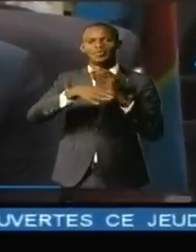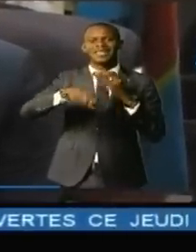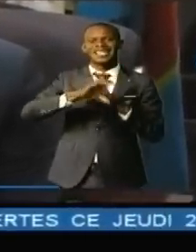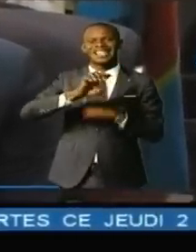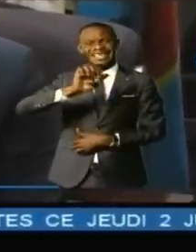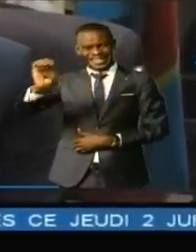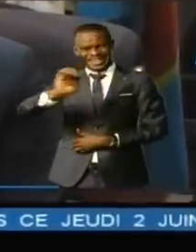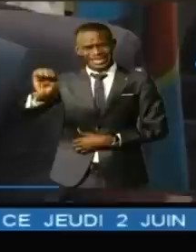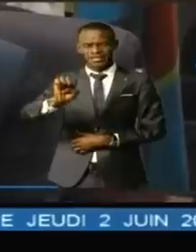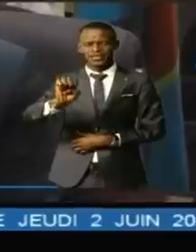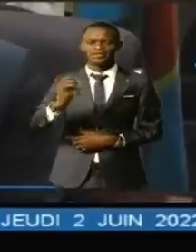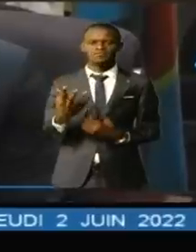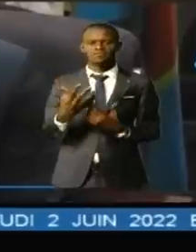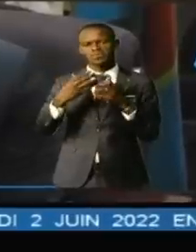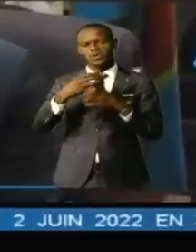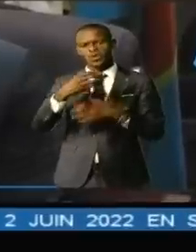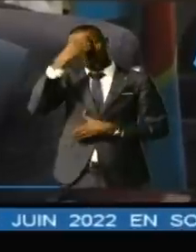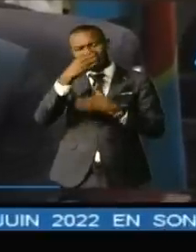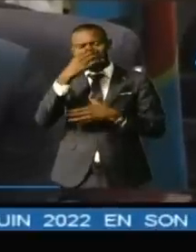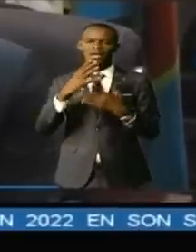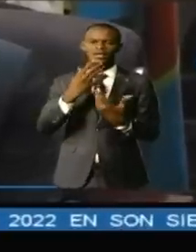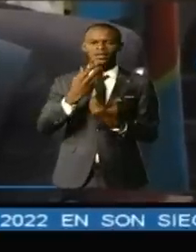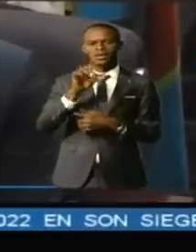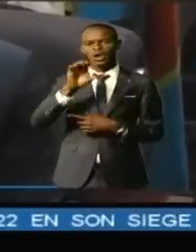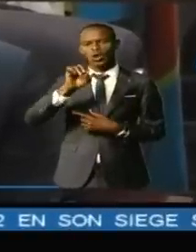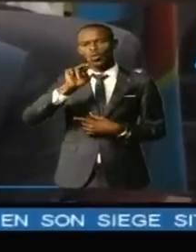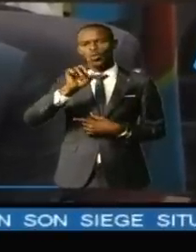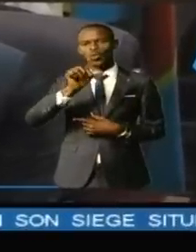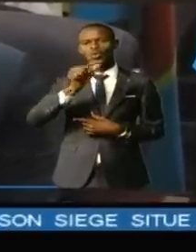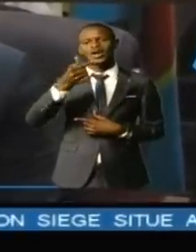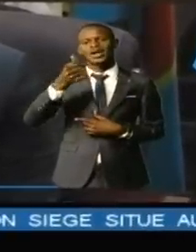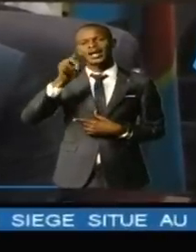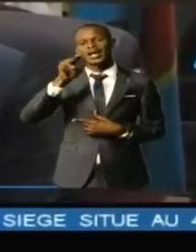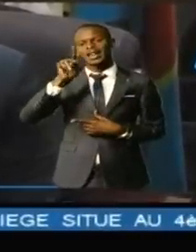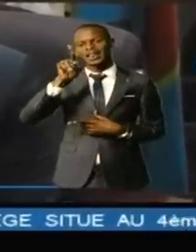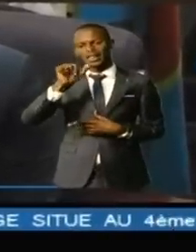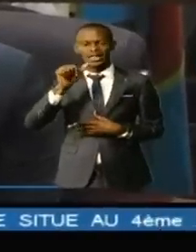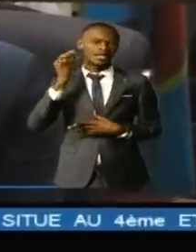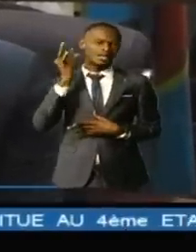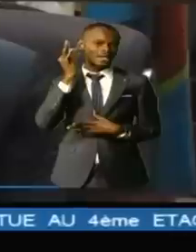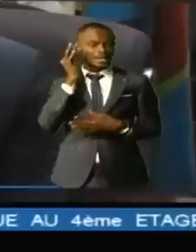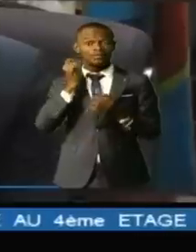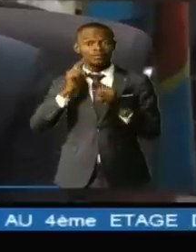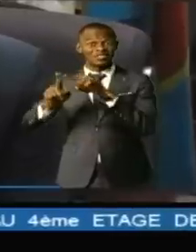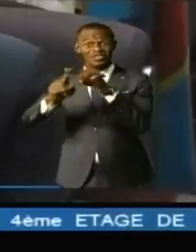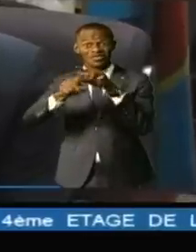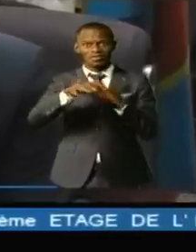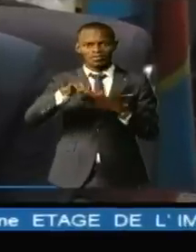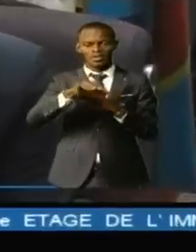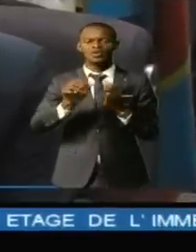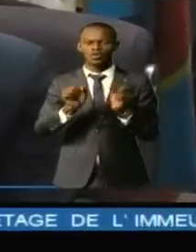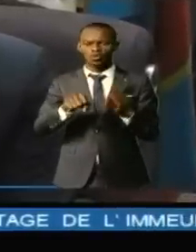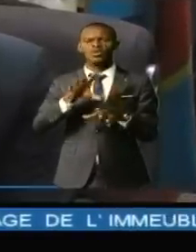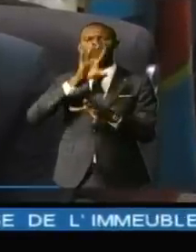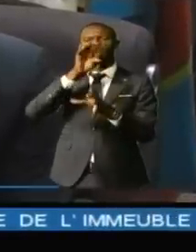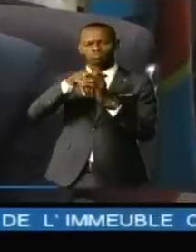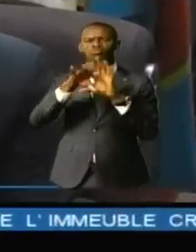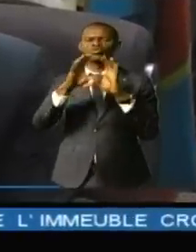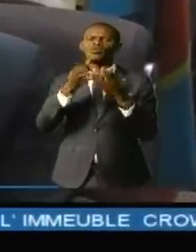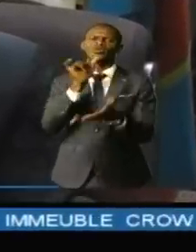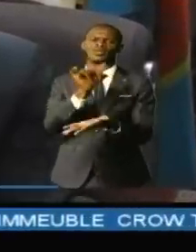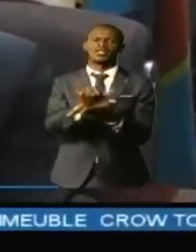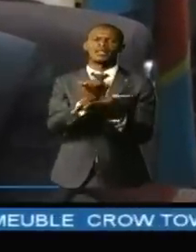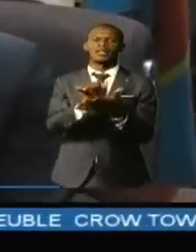l'adhésion à l'East African Community ne doit pas rester une question de théorie. Nous devons passer à la